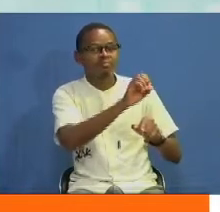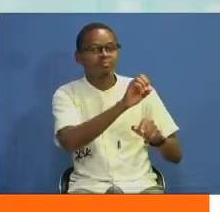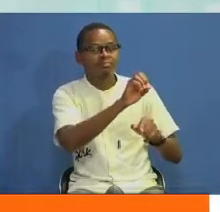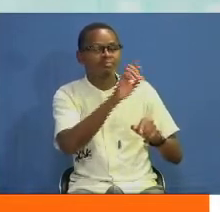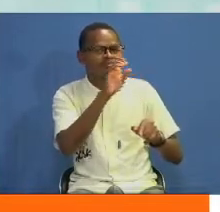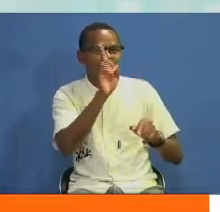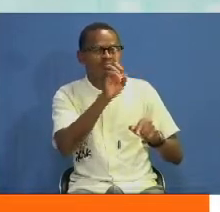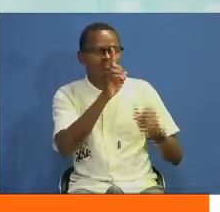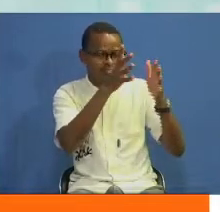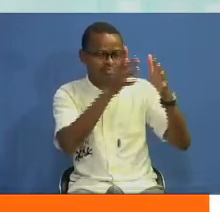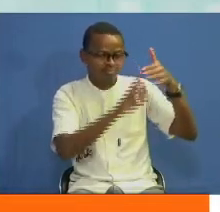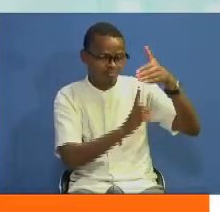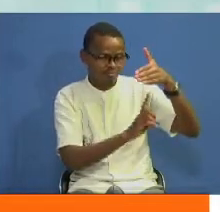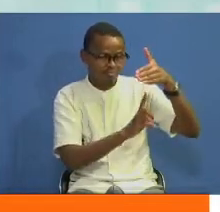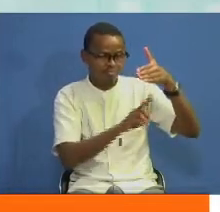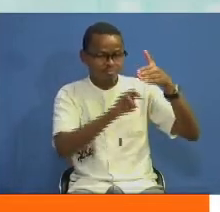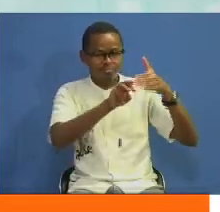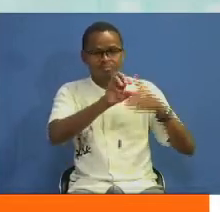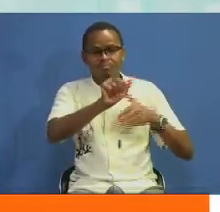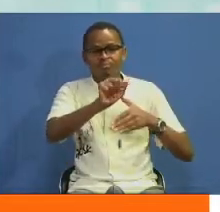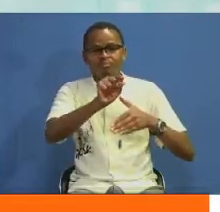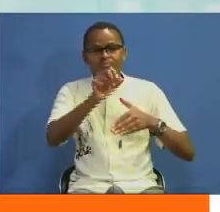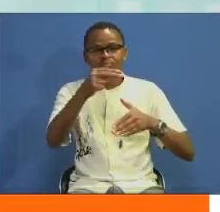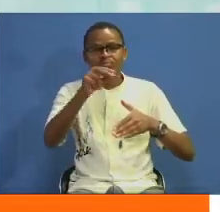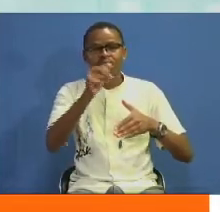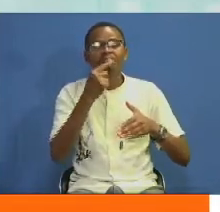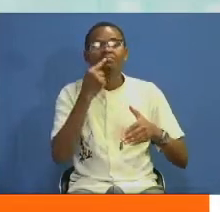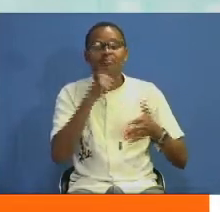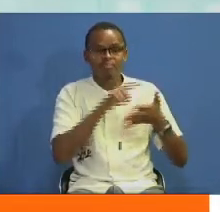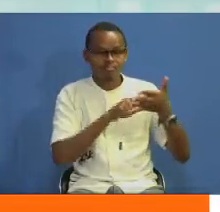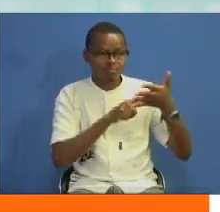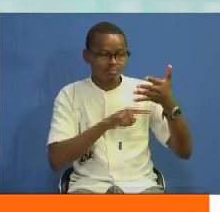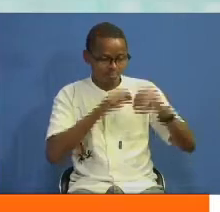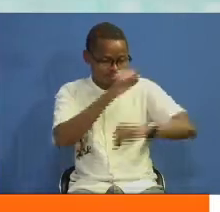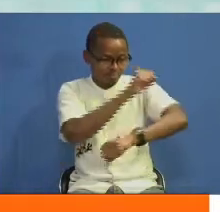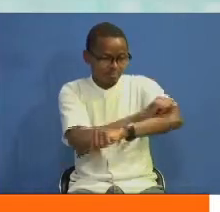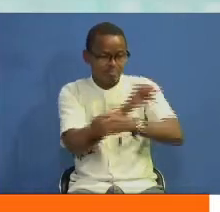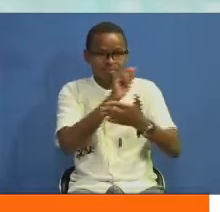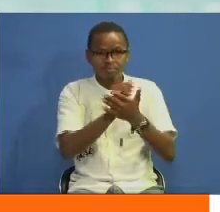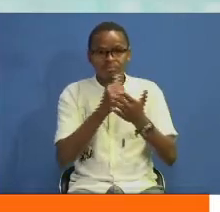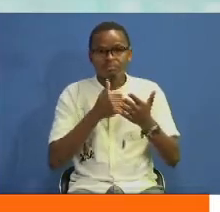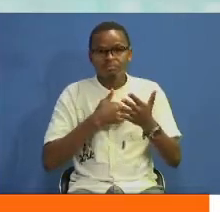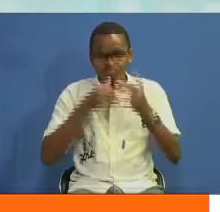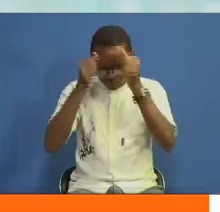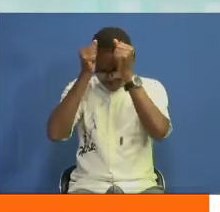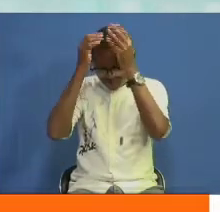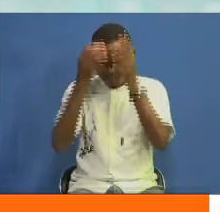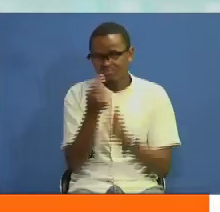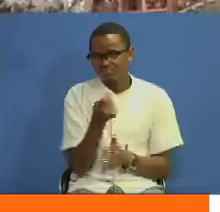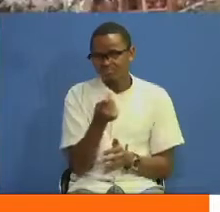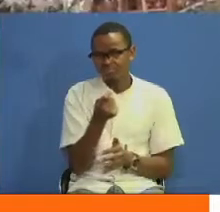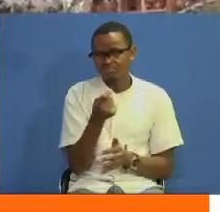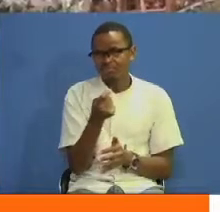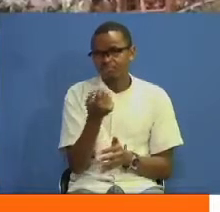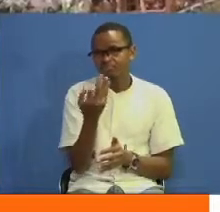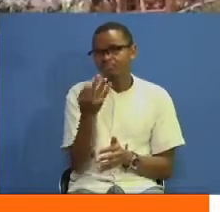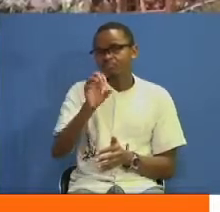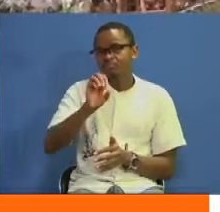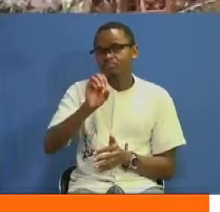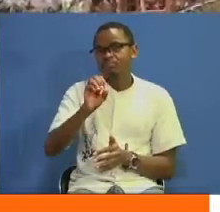waziri wa elimu Profesa George Magoha alikuwa ametoa ilani kuwa shule zinazosheheni wanafunzi wachache wapatao